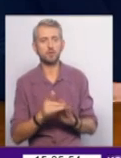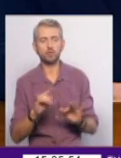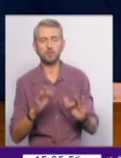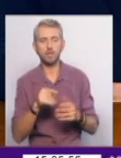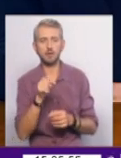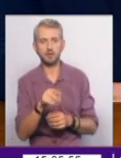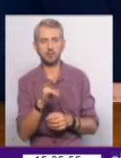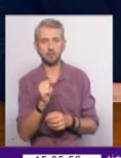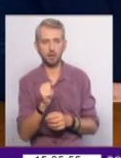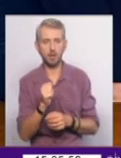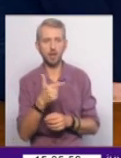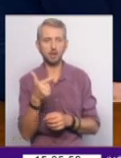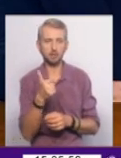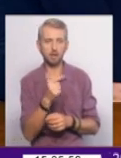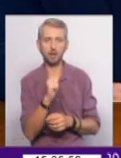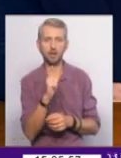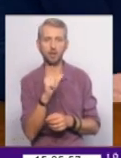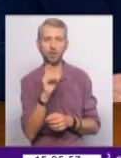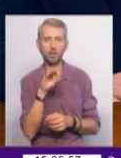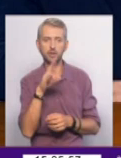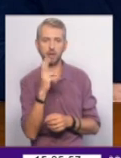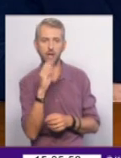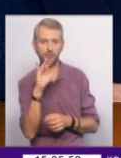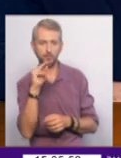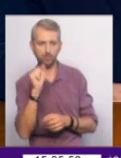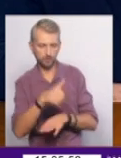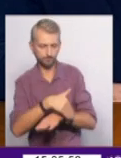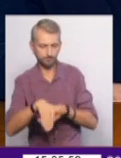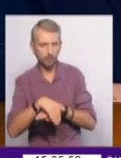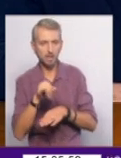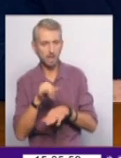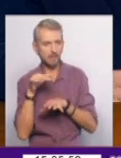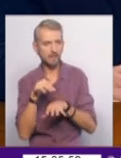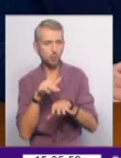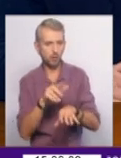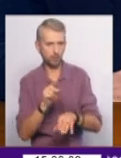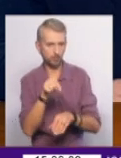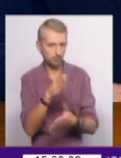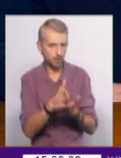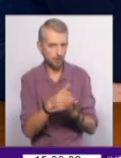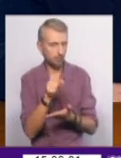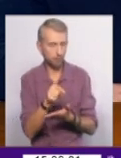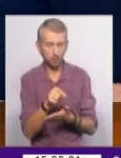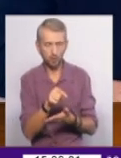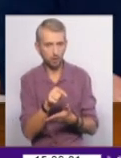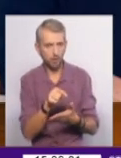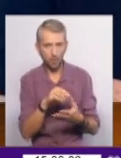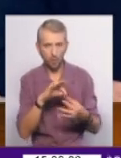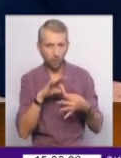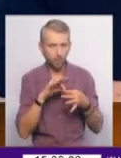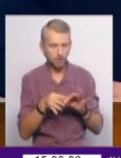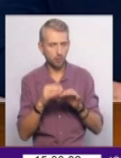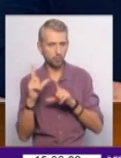на Гната Хоткевича, і ті затори, які там є, вони ускладнюють дійсно проїзд